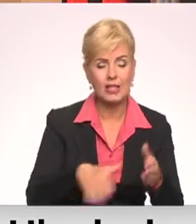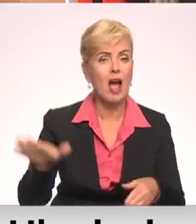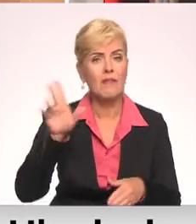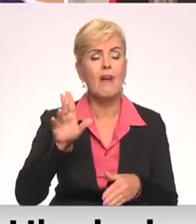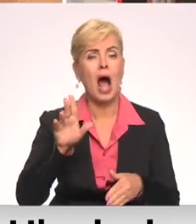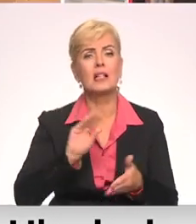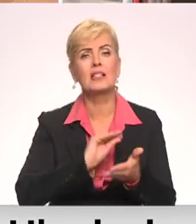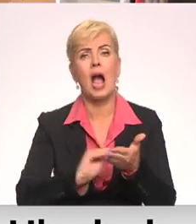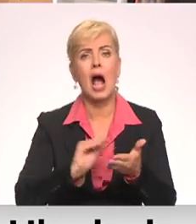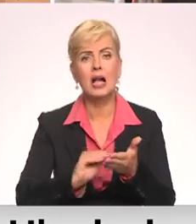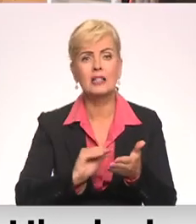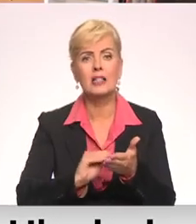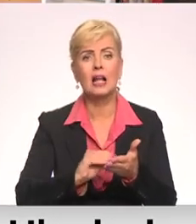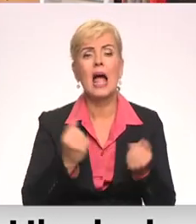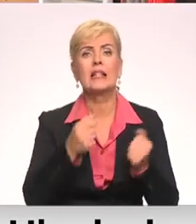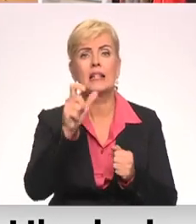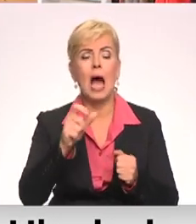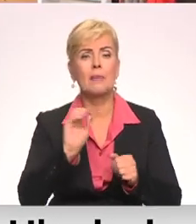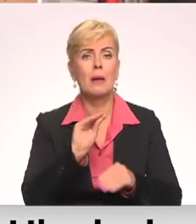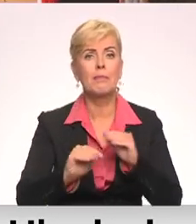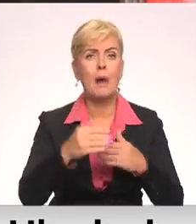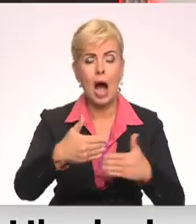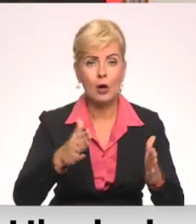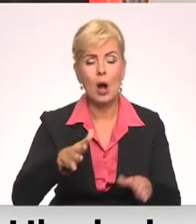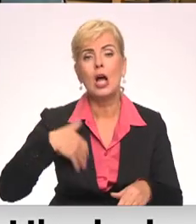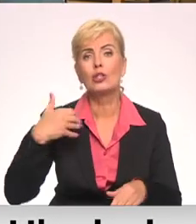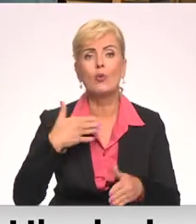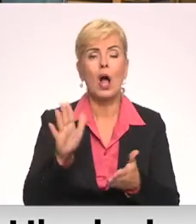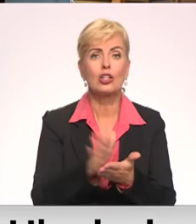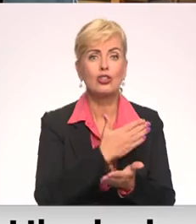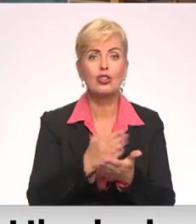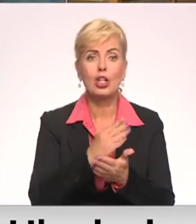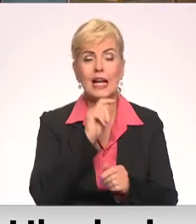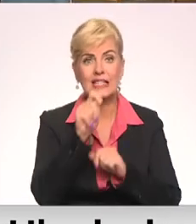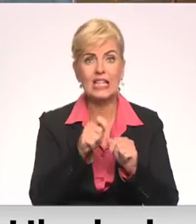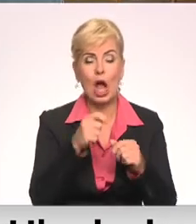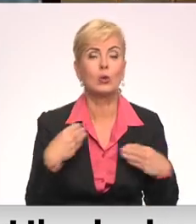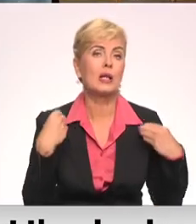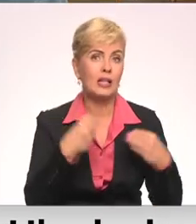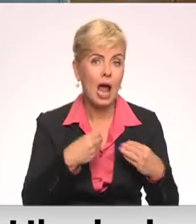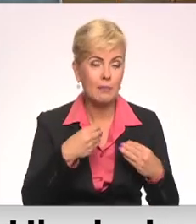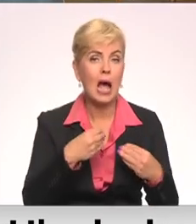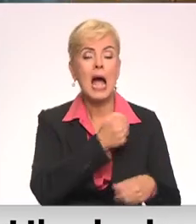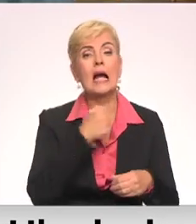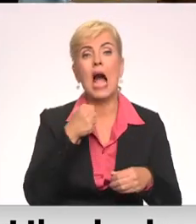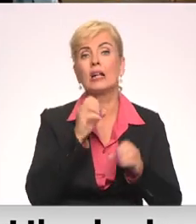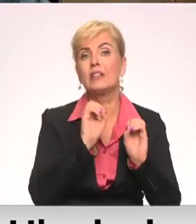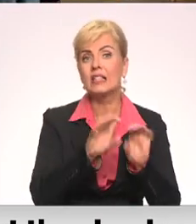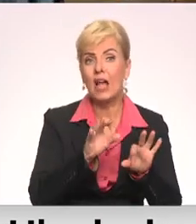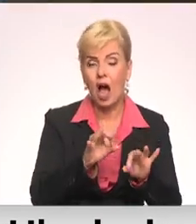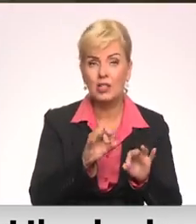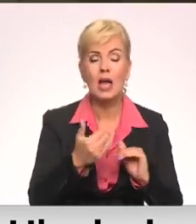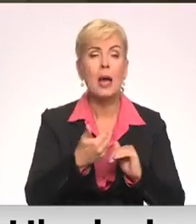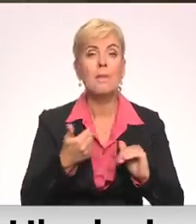kancelejas darbinieces pako palīdzības pakas, bet skolēni šķiro ziedotās drēbes. Uzrunātie karavīri stāsta, ka ieradušies Latvijā